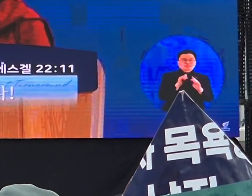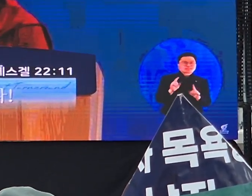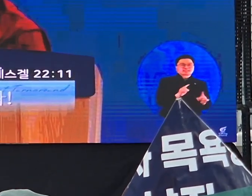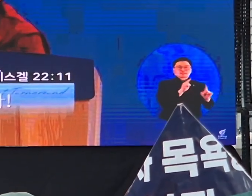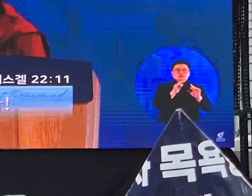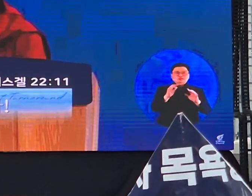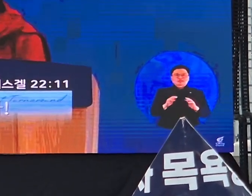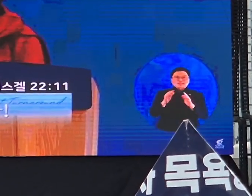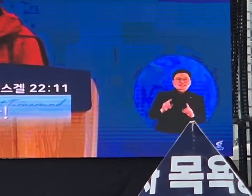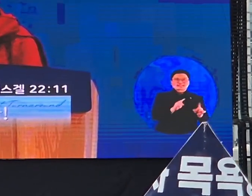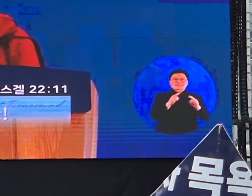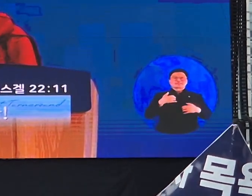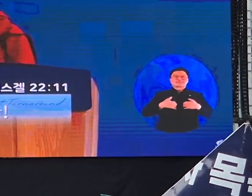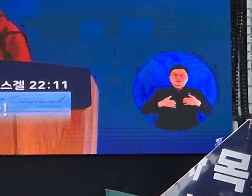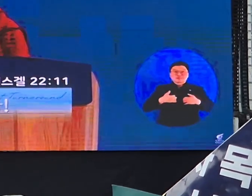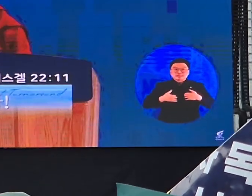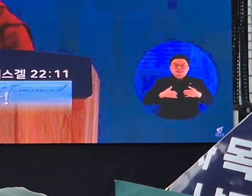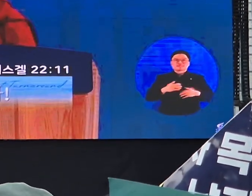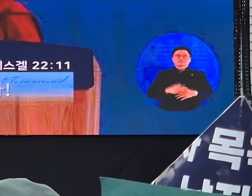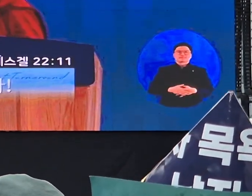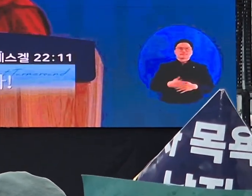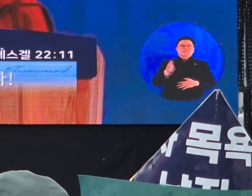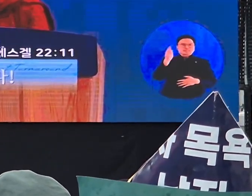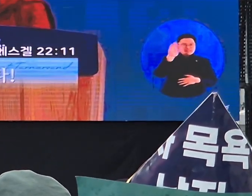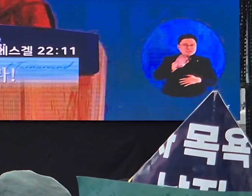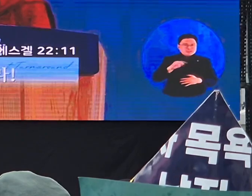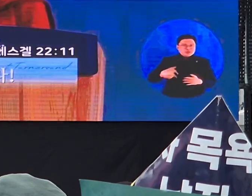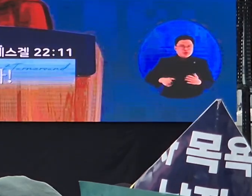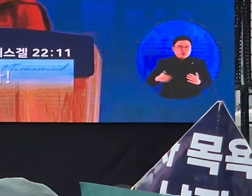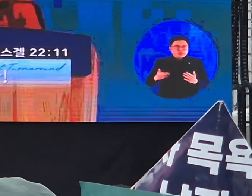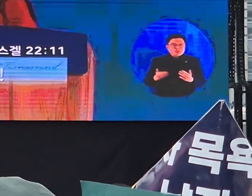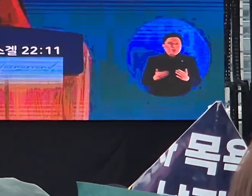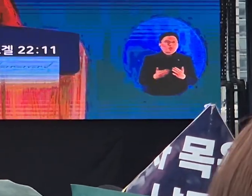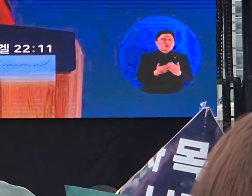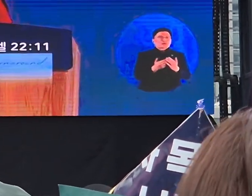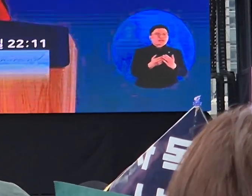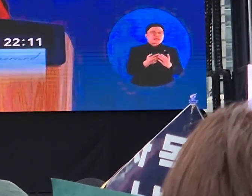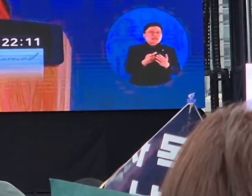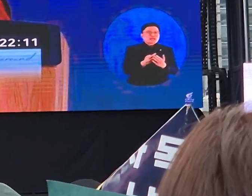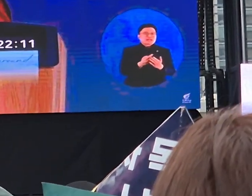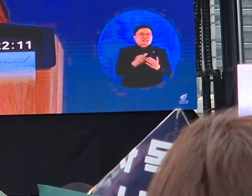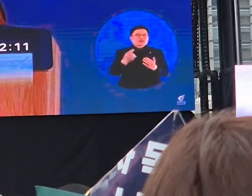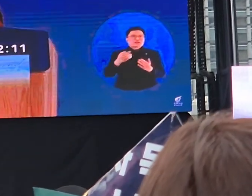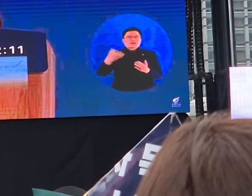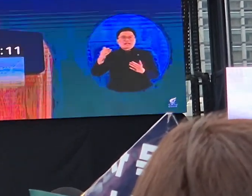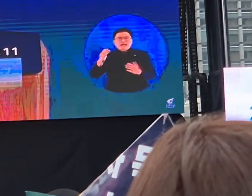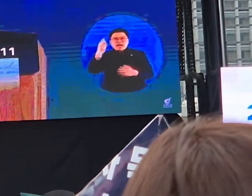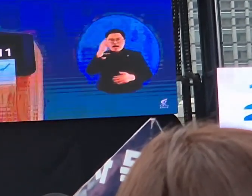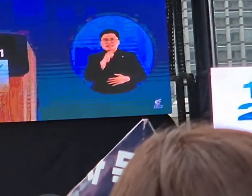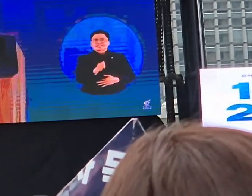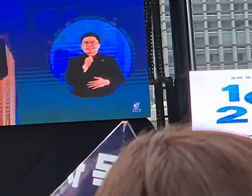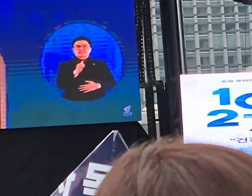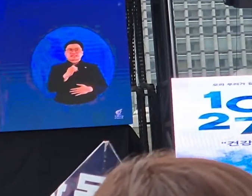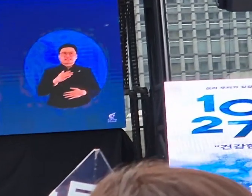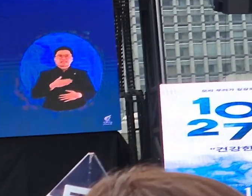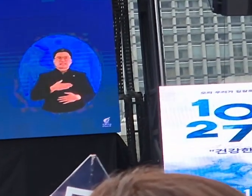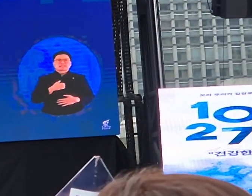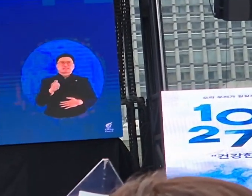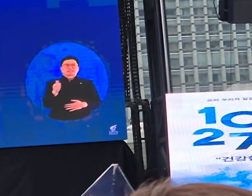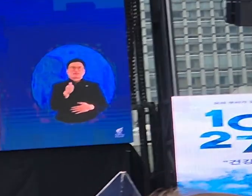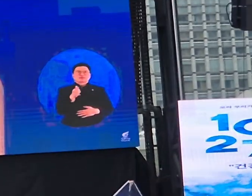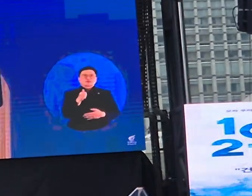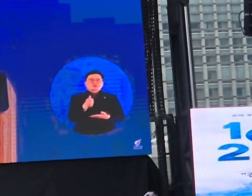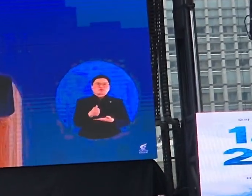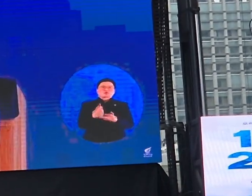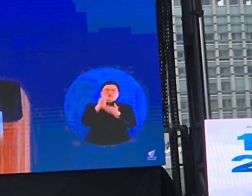것을 기뻐하세요. 그런데 돌이켜 떠날 악이 있다고 하십니다. 제 남편은